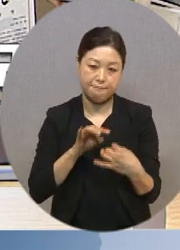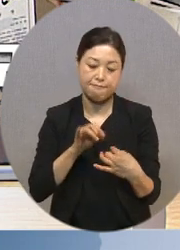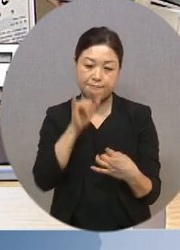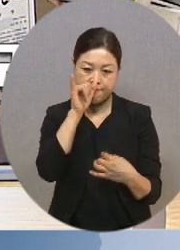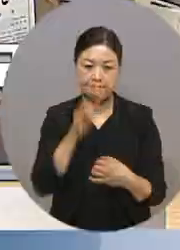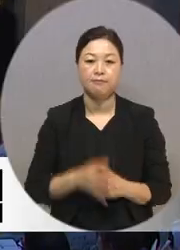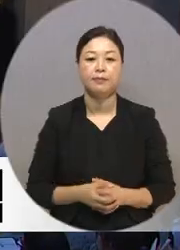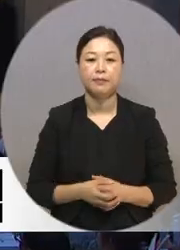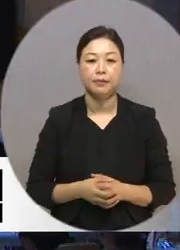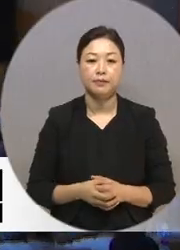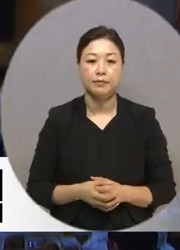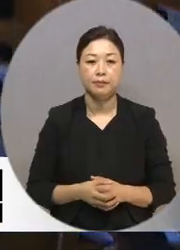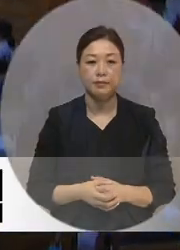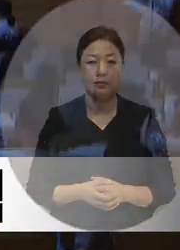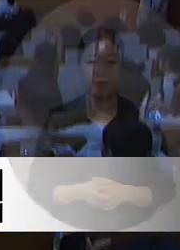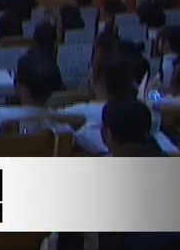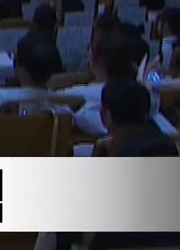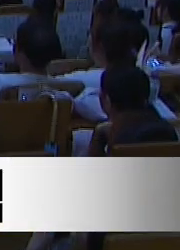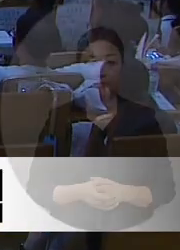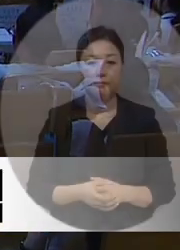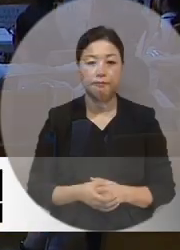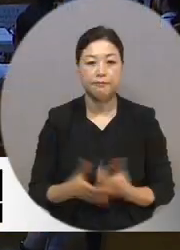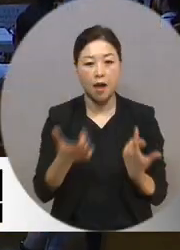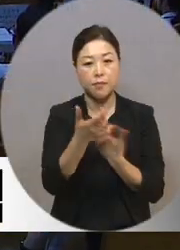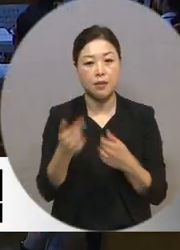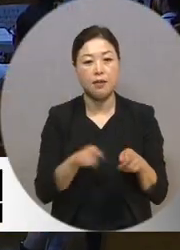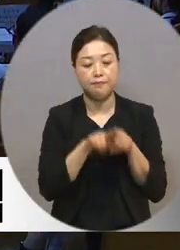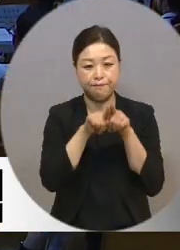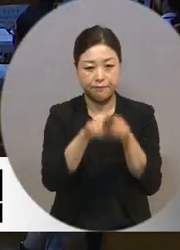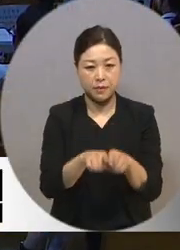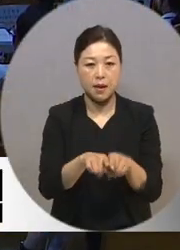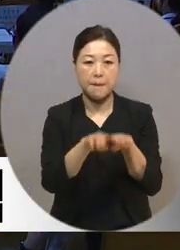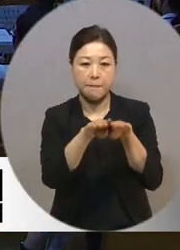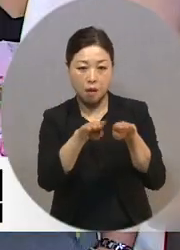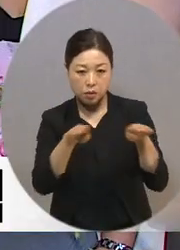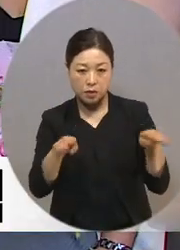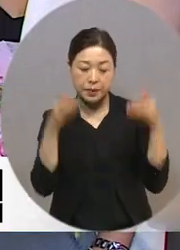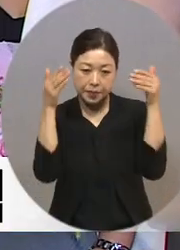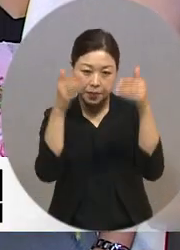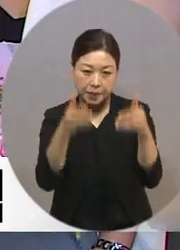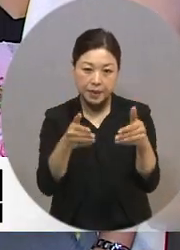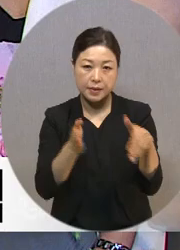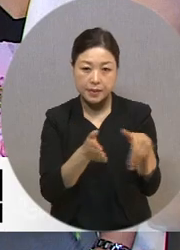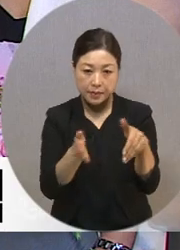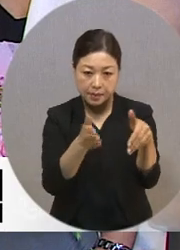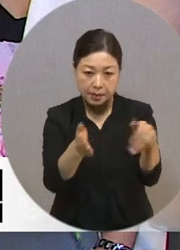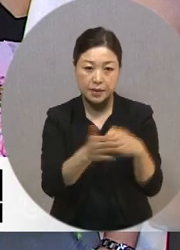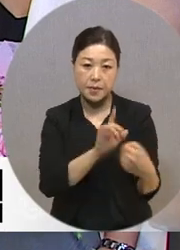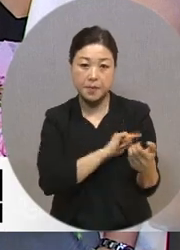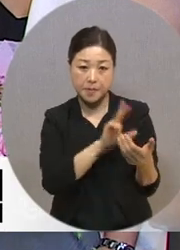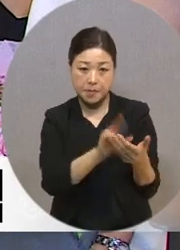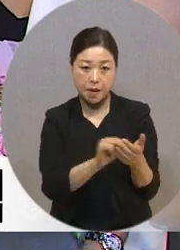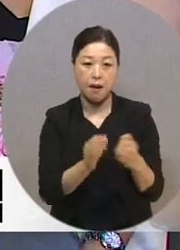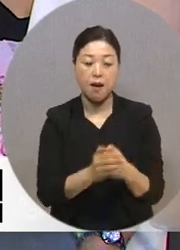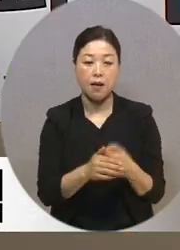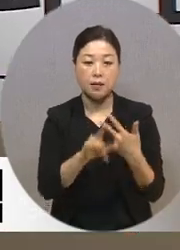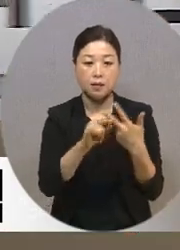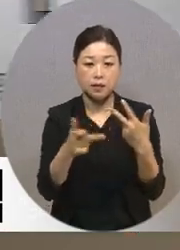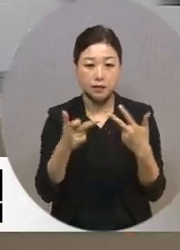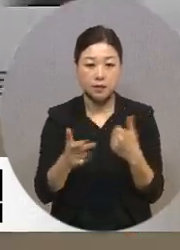합니다. 함께 가는 길 평등으로 향하는 길 표어 아래 지난 17일 서울 여성플라자